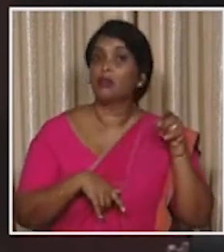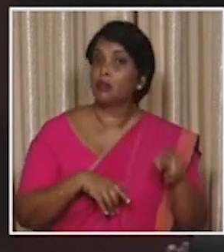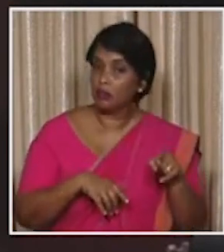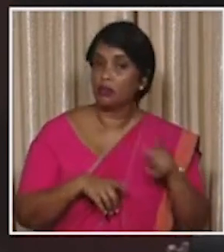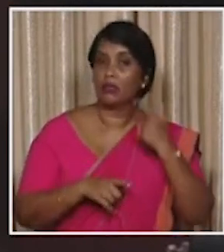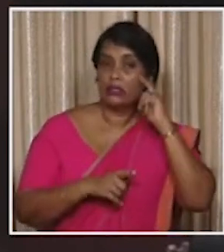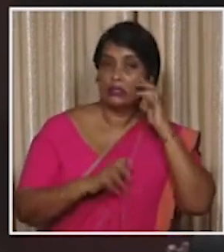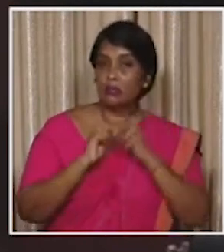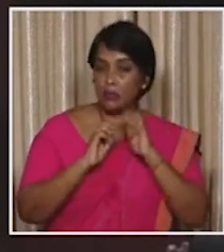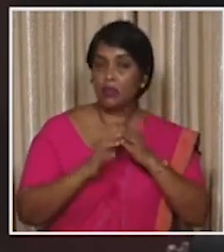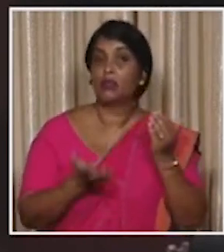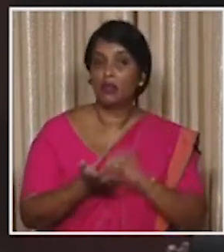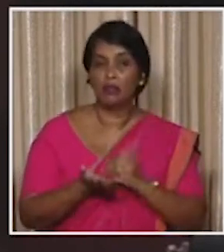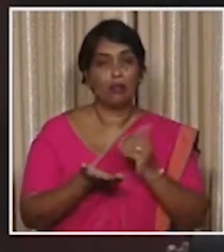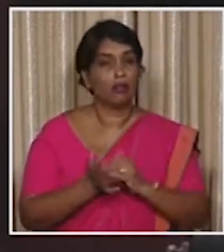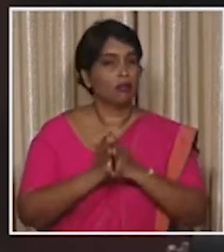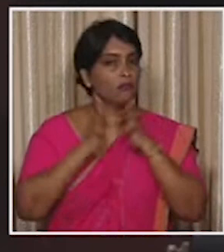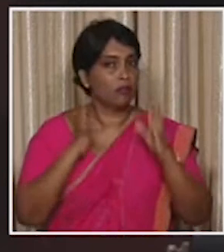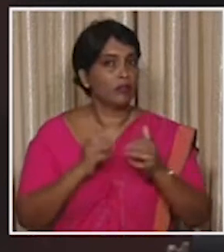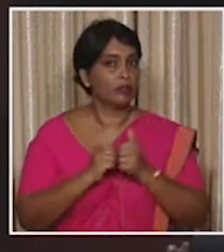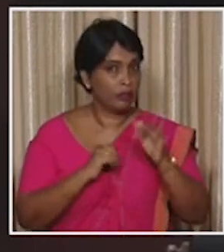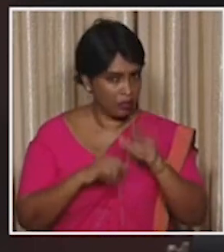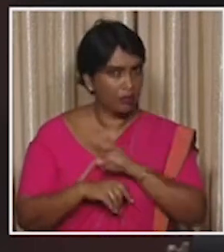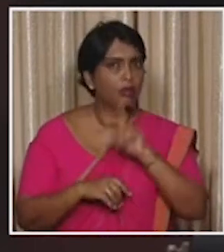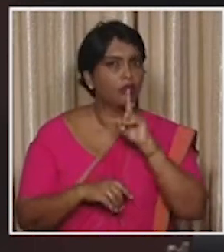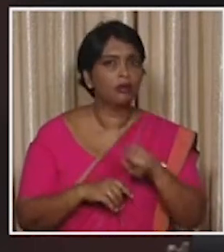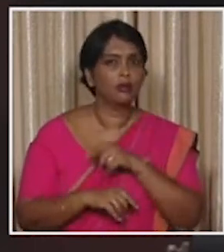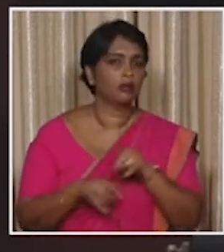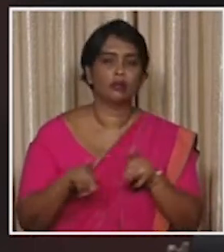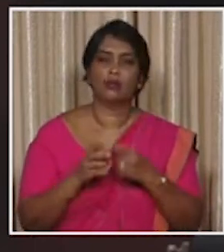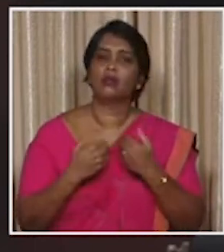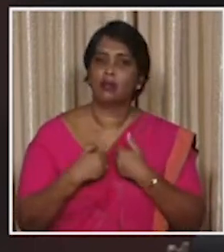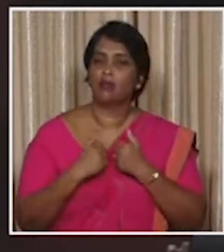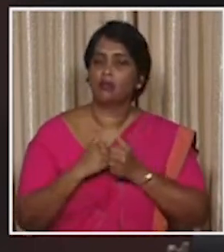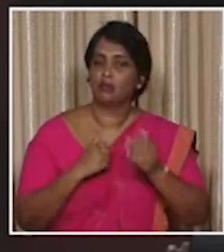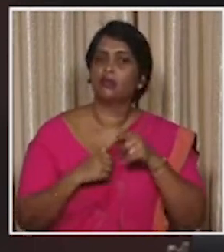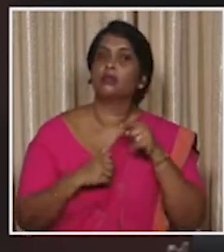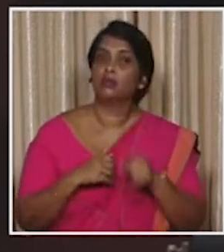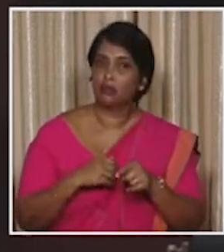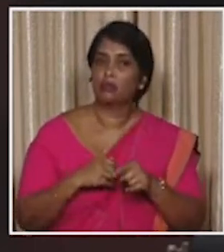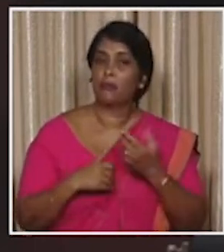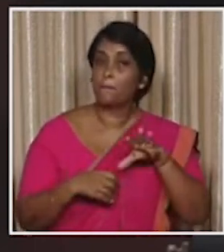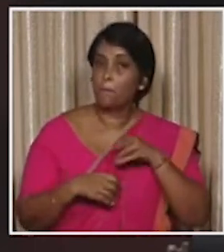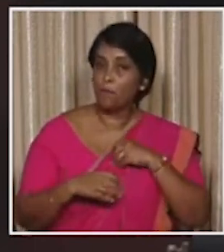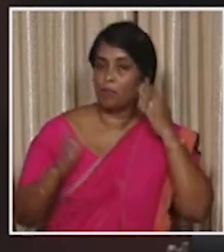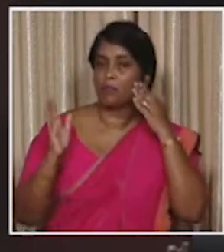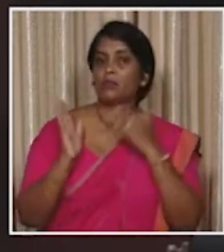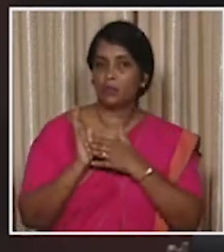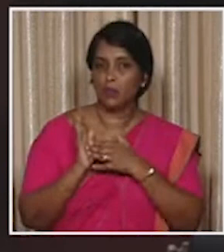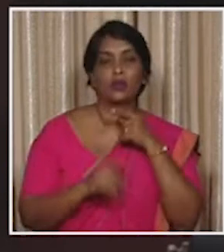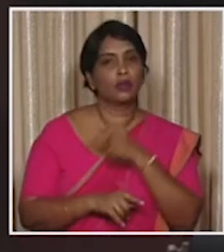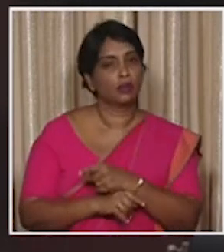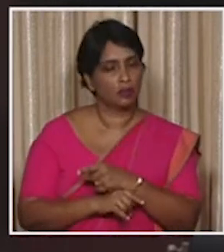ඒ වේදනාව තව 3-4 ගුණයකින් වැඩි කරන්නද මේ කියන්නේ? ඒ හින්දා අපිට සිදු වෙනවා මේ එකග වෙච්ච රාමුව තුළ